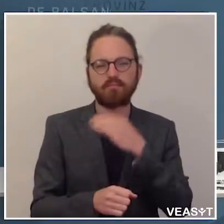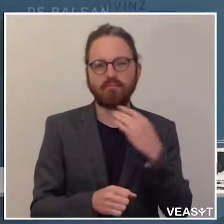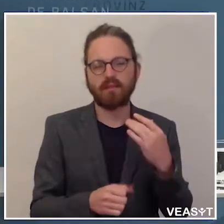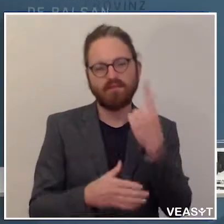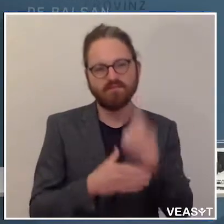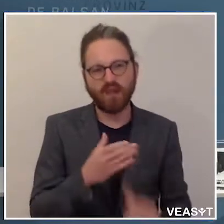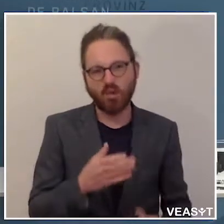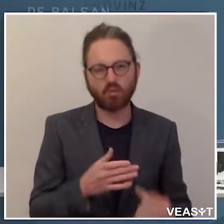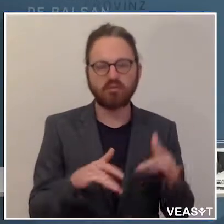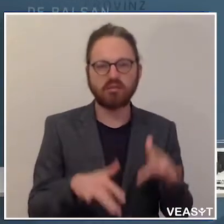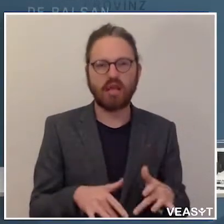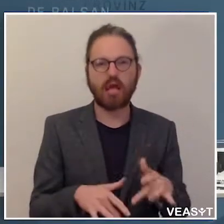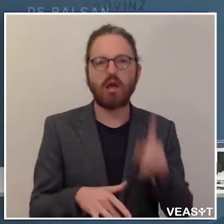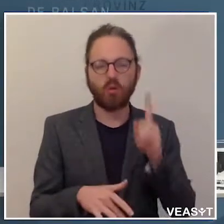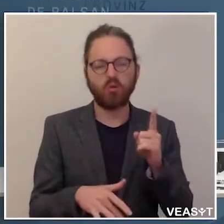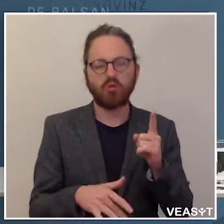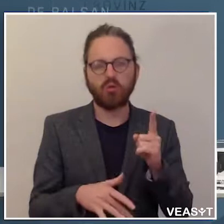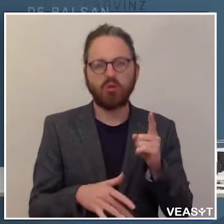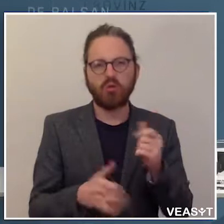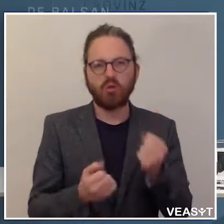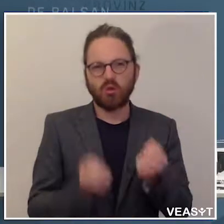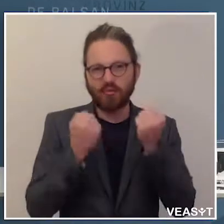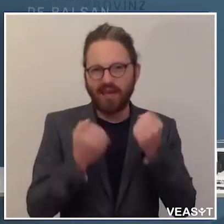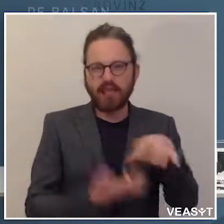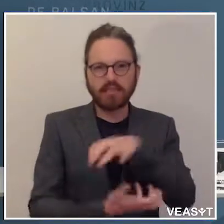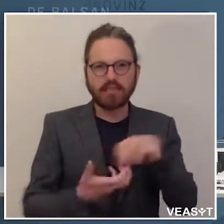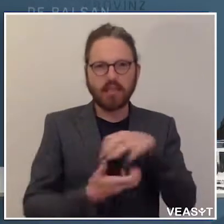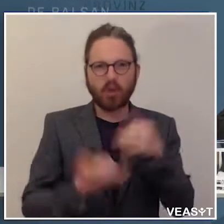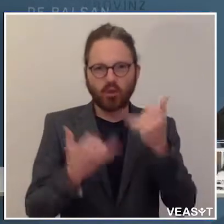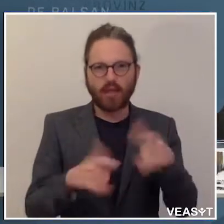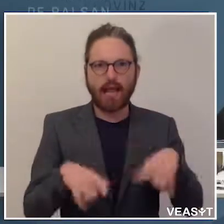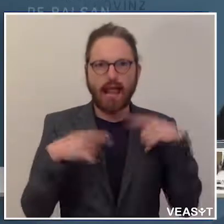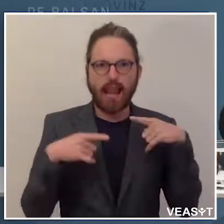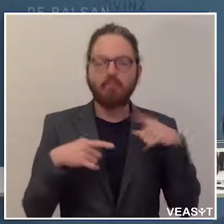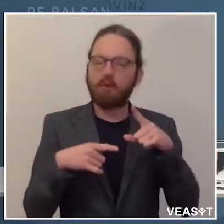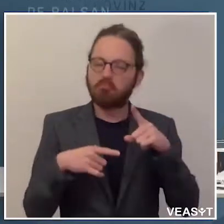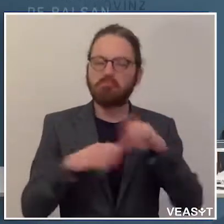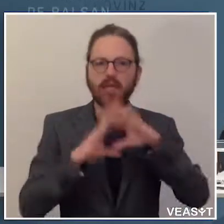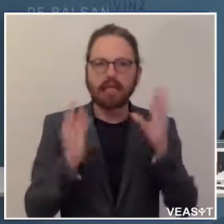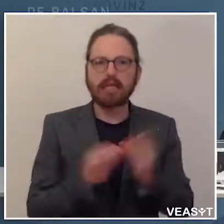ten in situazione di ali parma va in